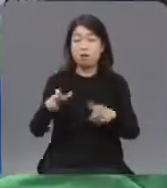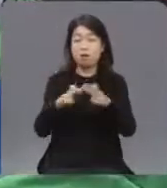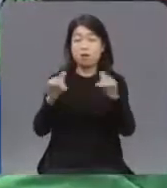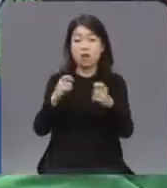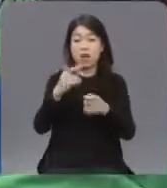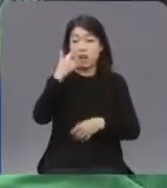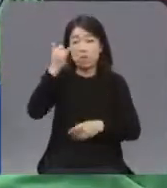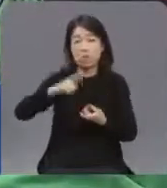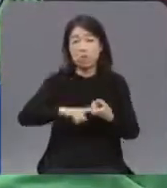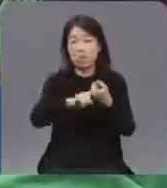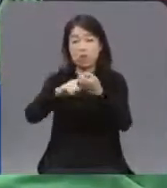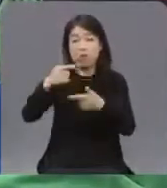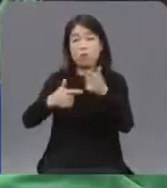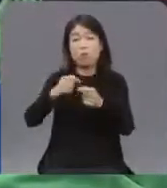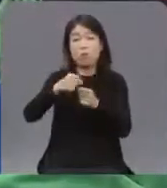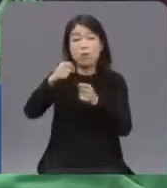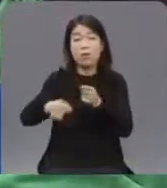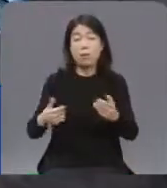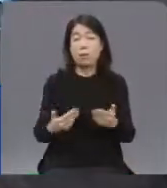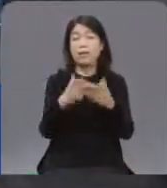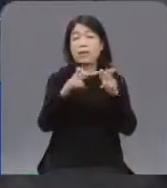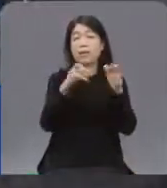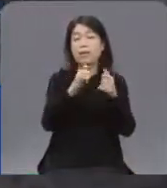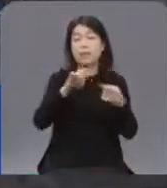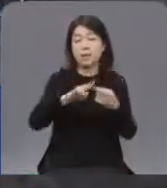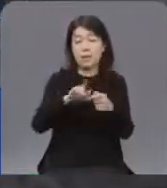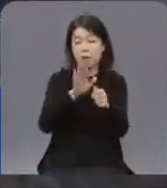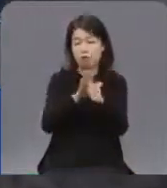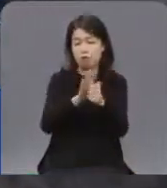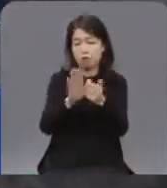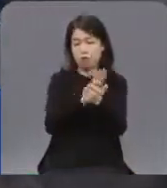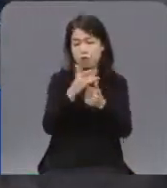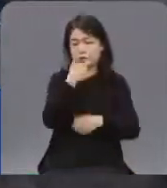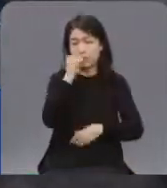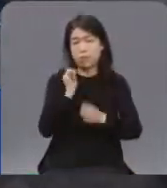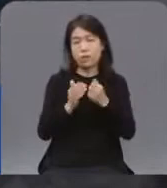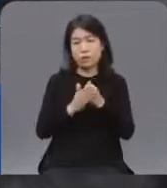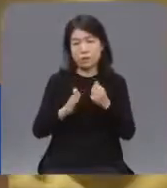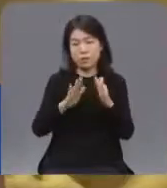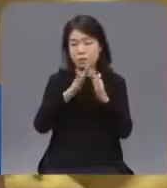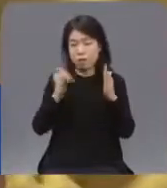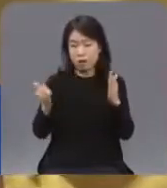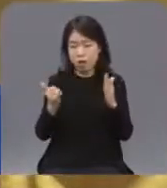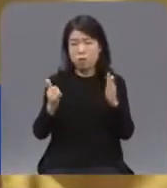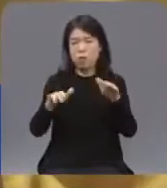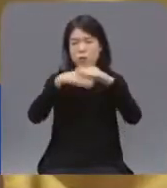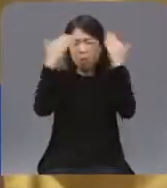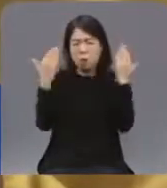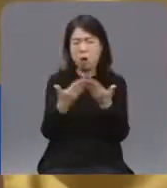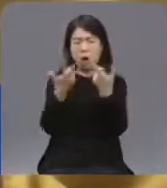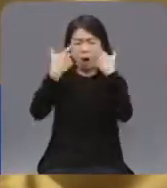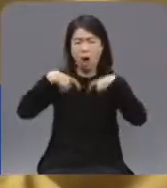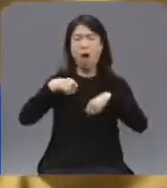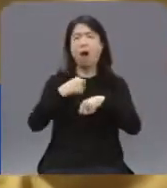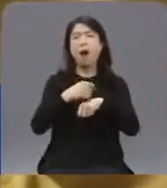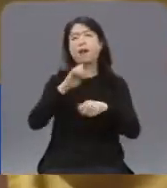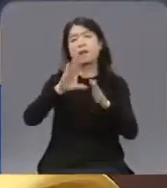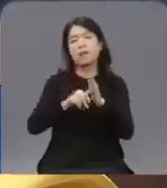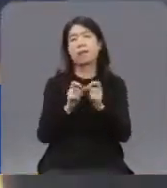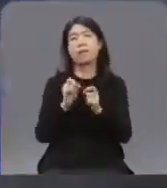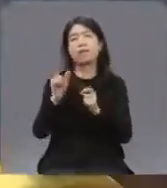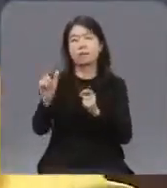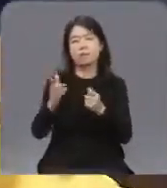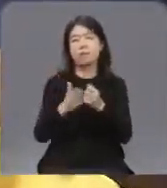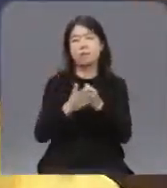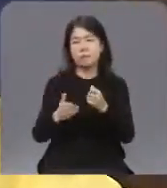전국장애인부모연대 목포시지회는 발달장애인에 대한 지원 서비스가 부족해 가족이 발달장애인을 온전히 책임져야 하는 경우가